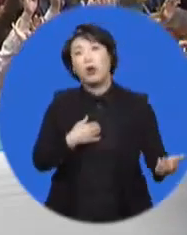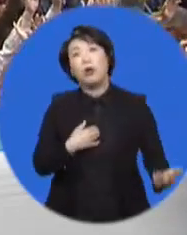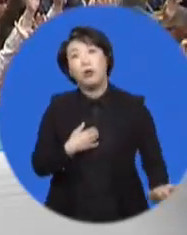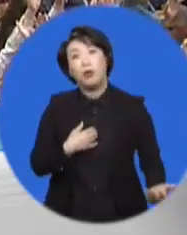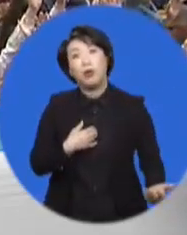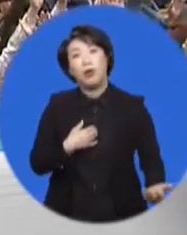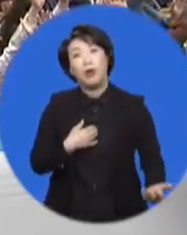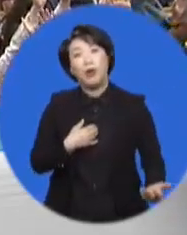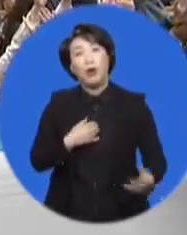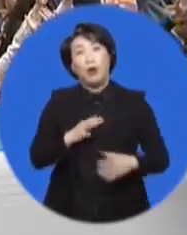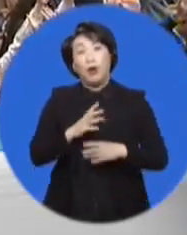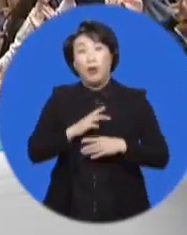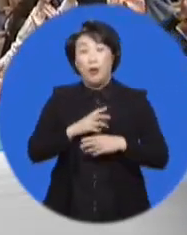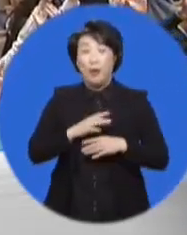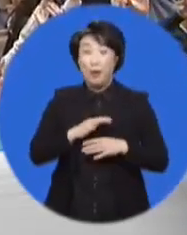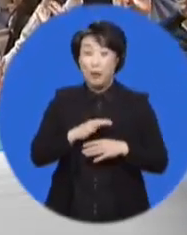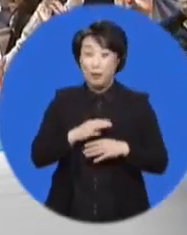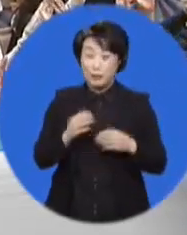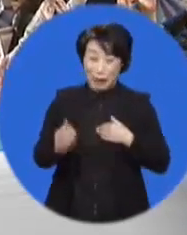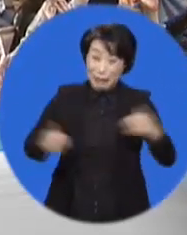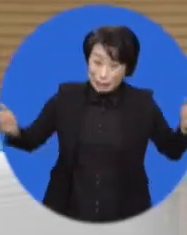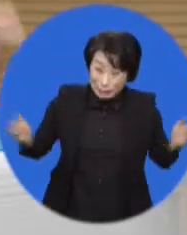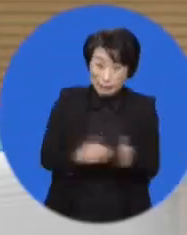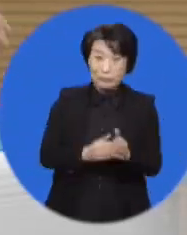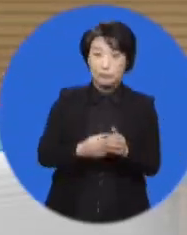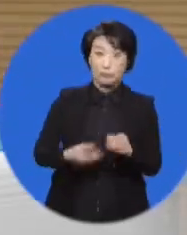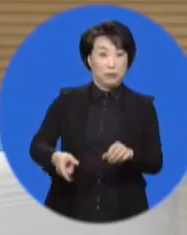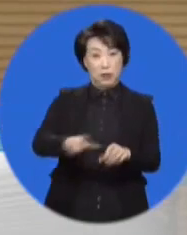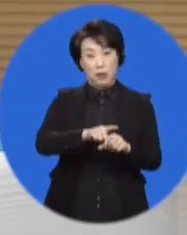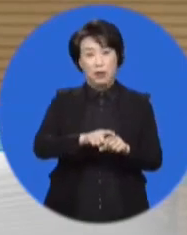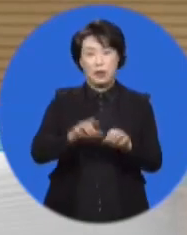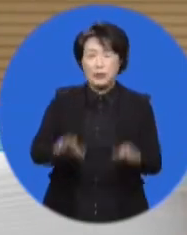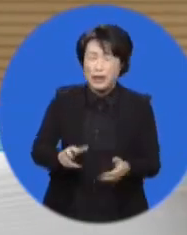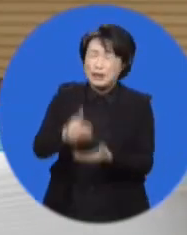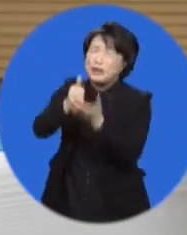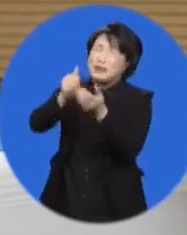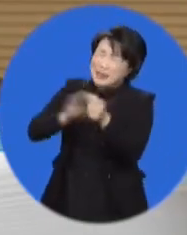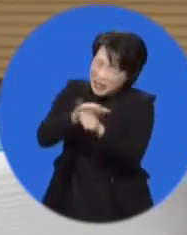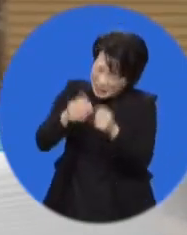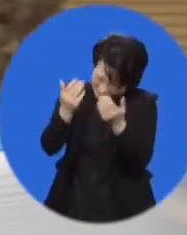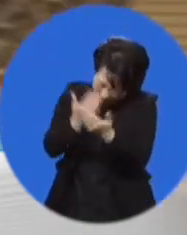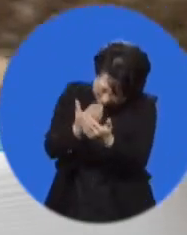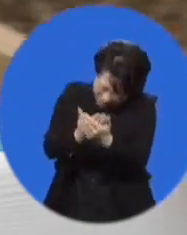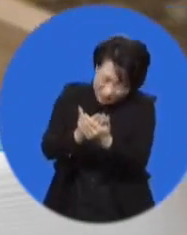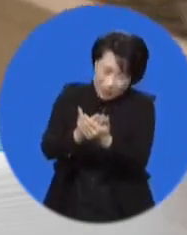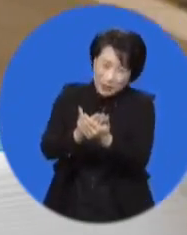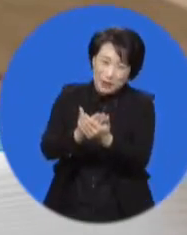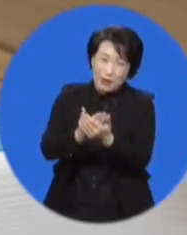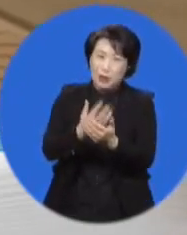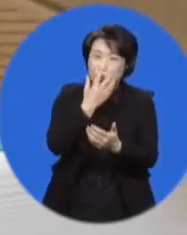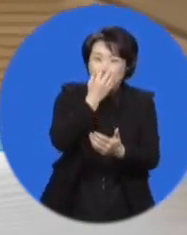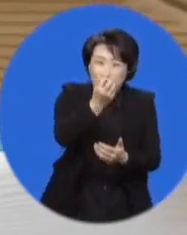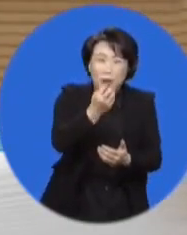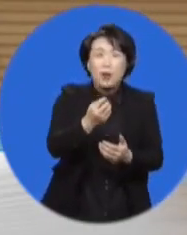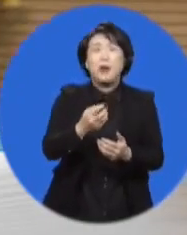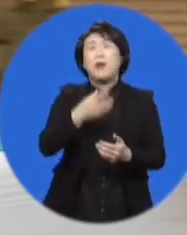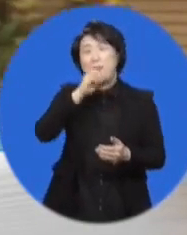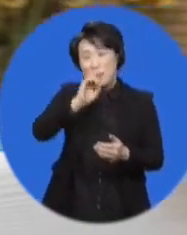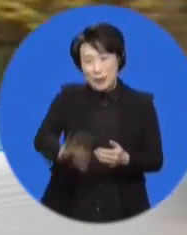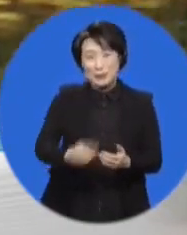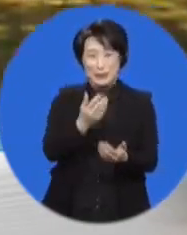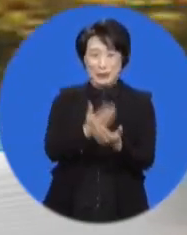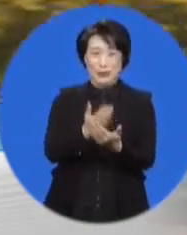거예요. 무서운 얘기, 끝장이라는 얘기요. 주님 사랑하게 하옵소서. 건방진 교만을